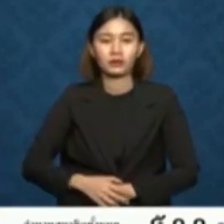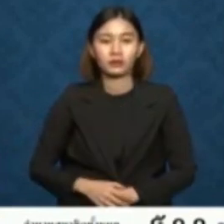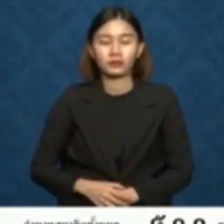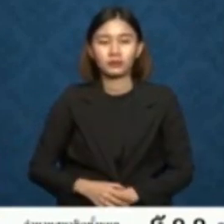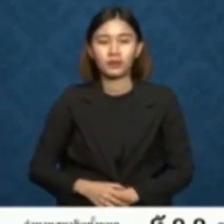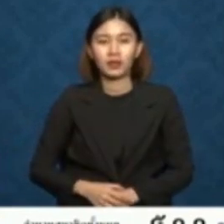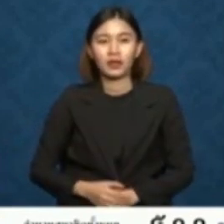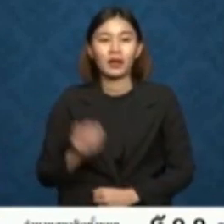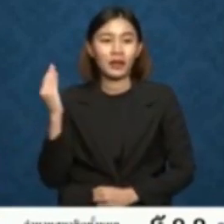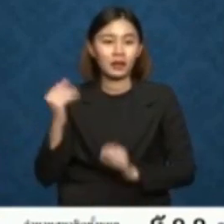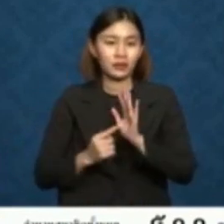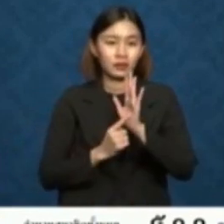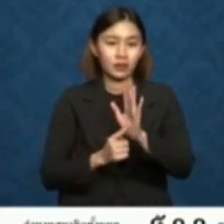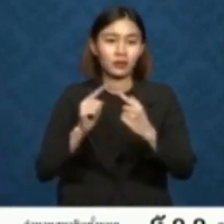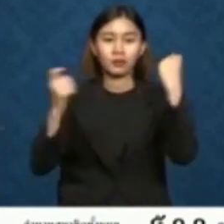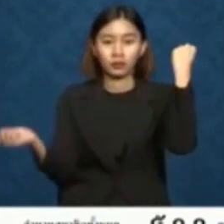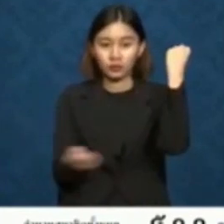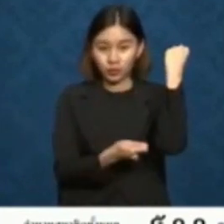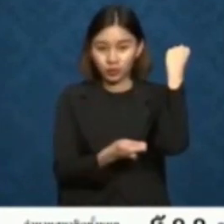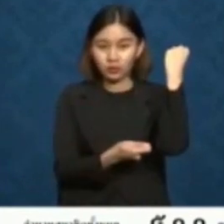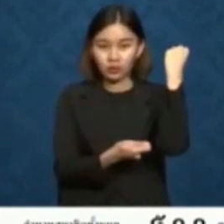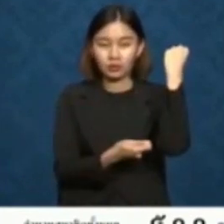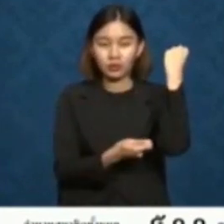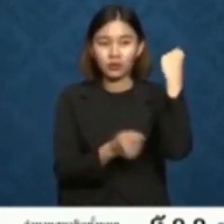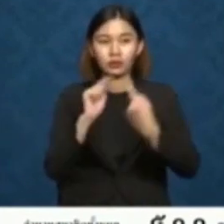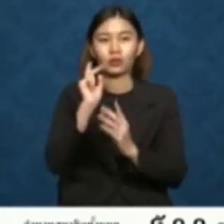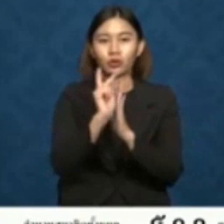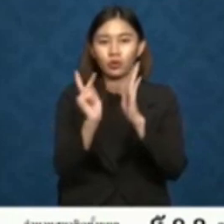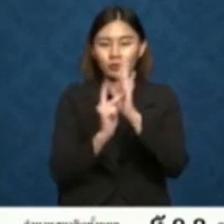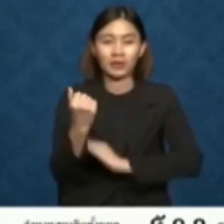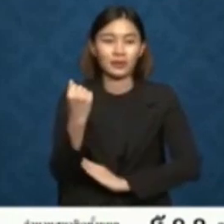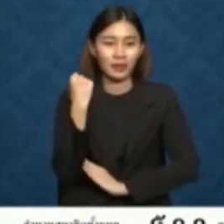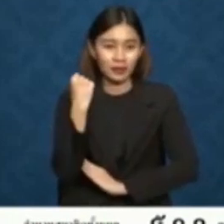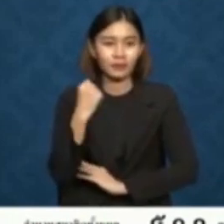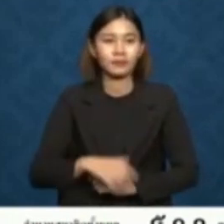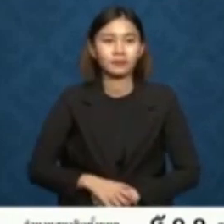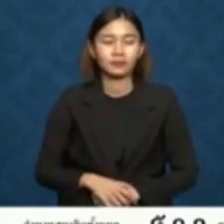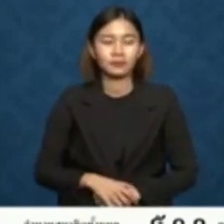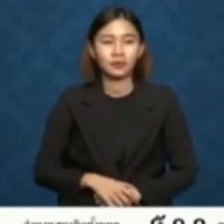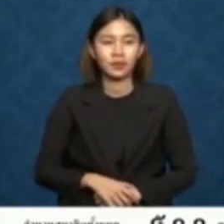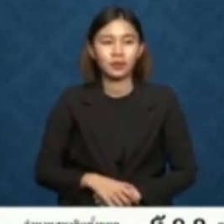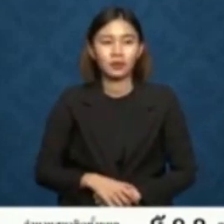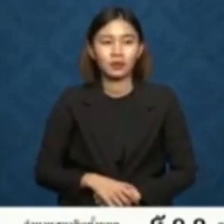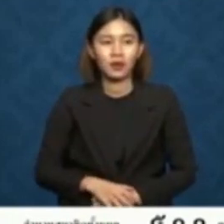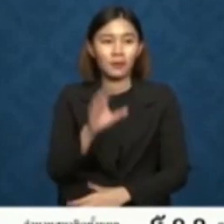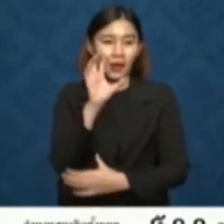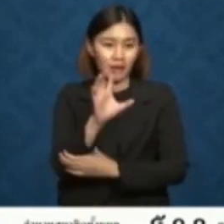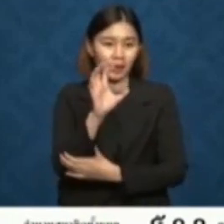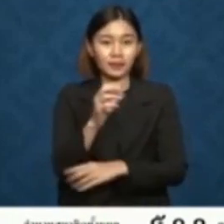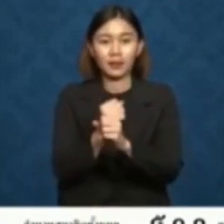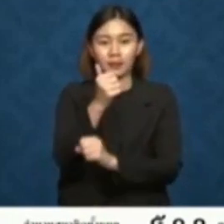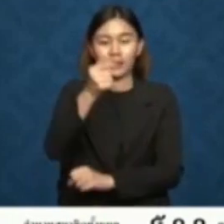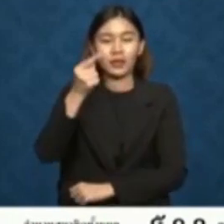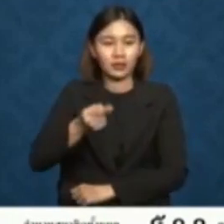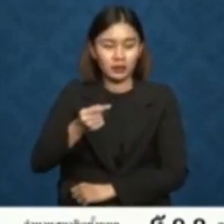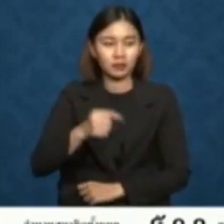ดอลลาร์สหรัฐครับท่านประธานนี่เป็นตัวอย่างครับของการมีบทลงโทษทางกฎหมายที่เข้มงวดครับท่านประธาน